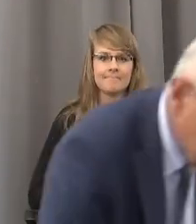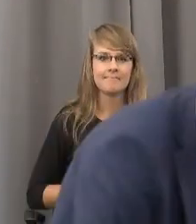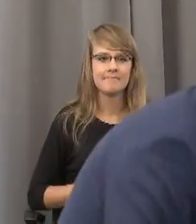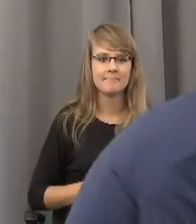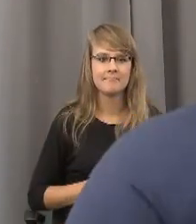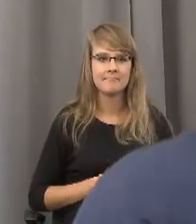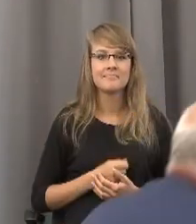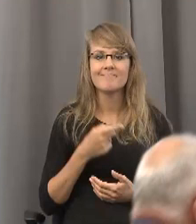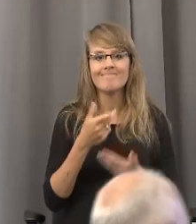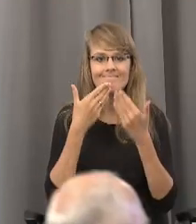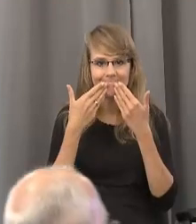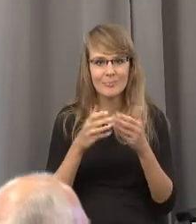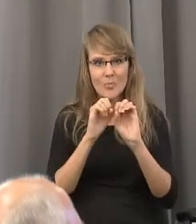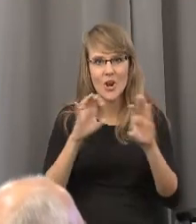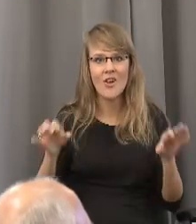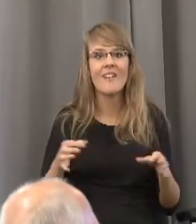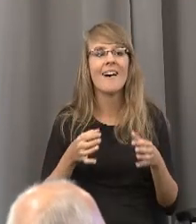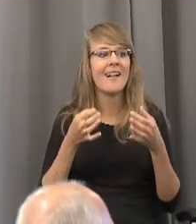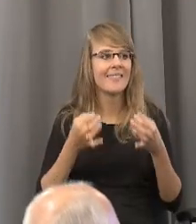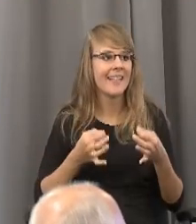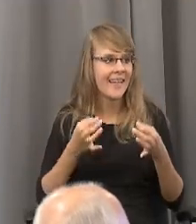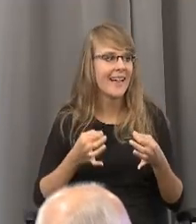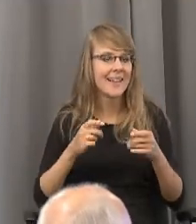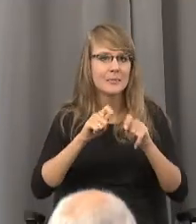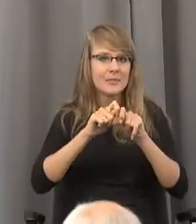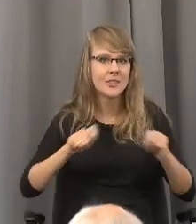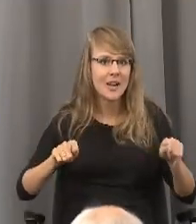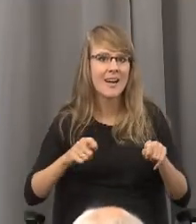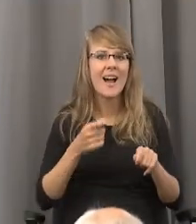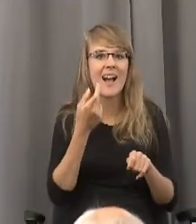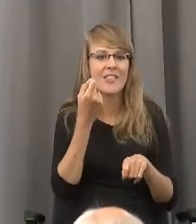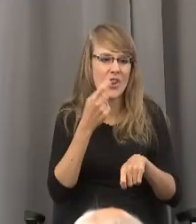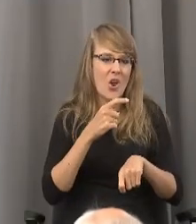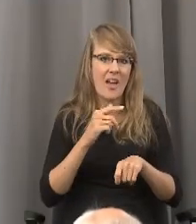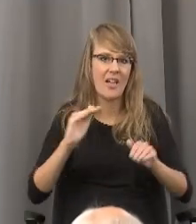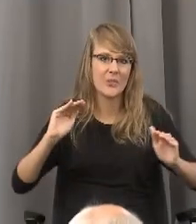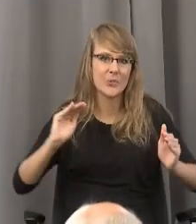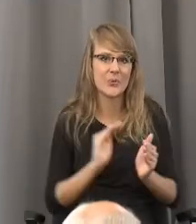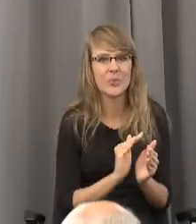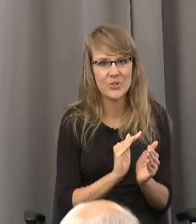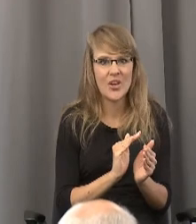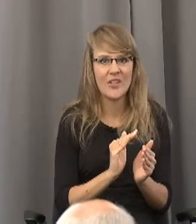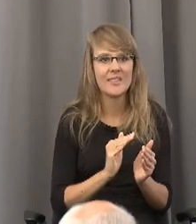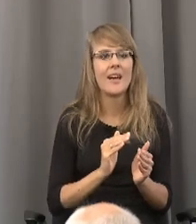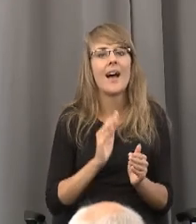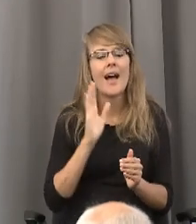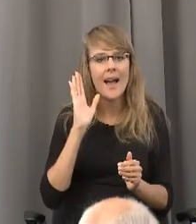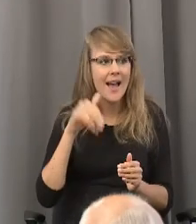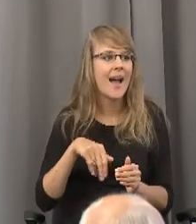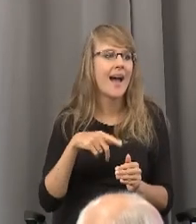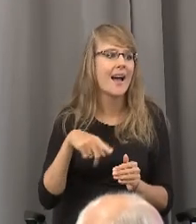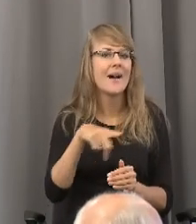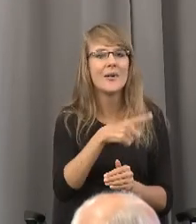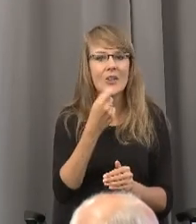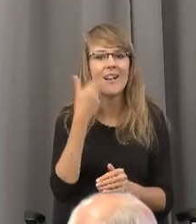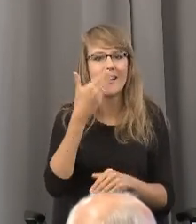Zapracowaliśmy na przerwę. Niestety ta przerwa została częściowo została zjedzona przez występujących, ale uważam, że było